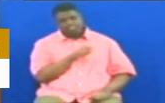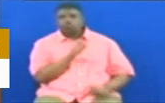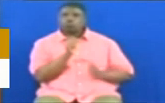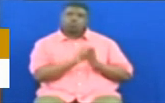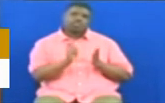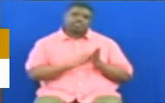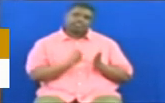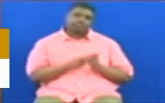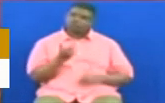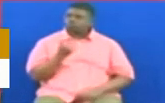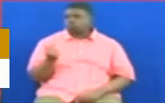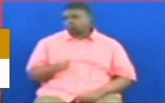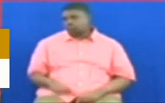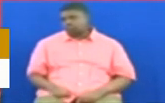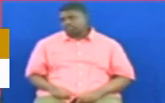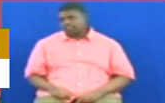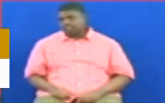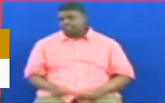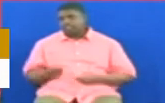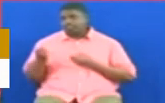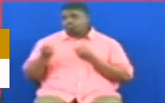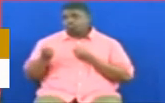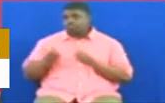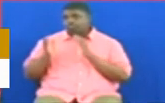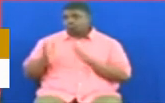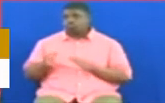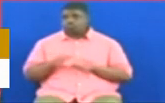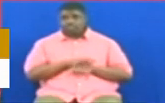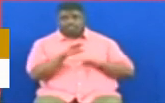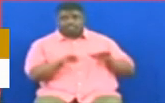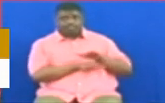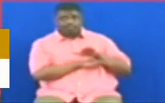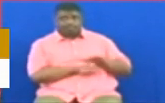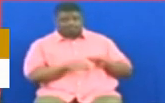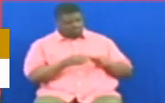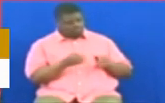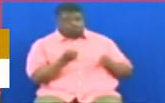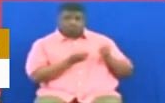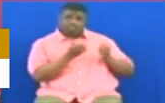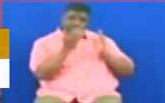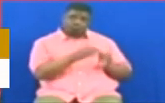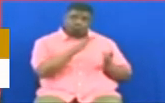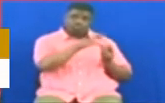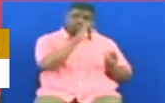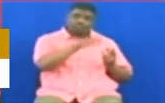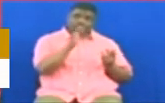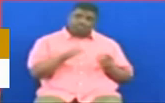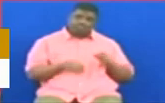uandishi kwamba Director General na Deputy Director General wanakuwa appointed na